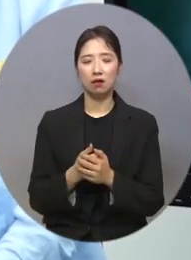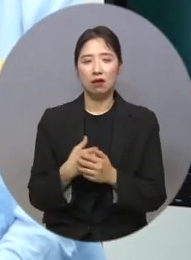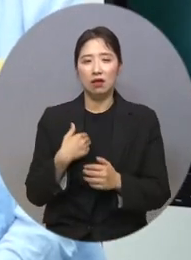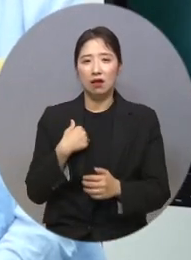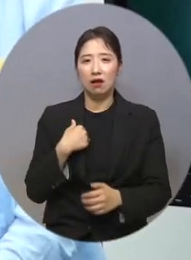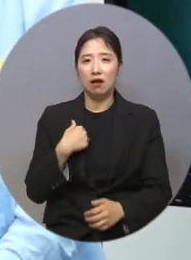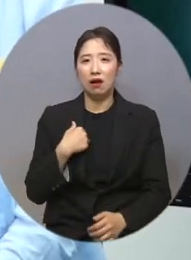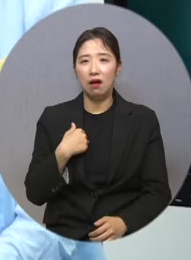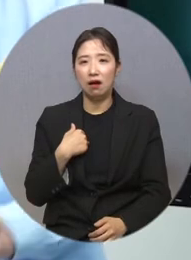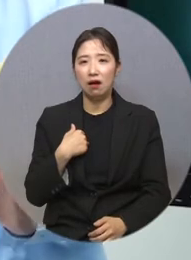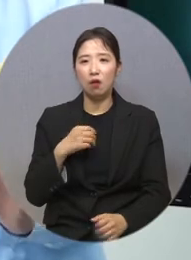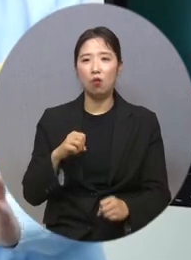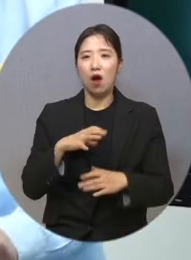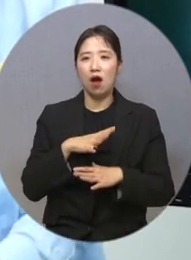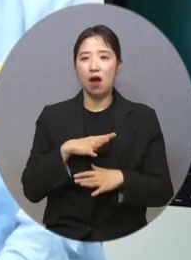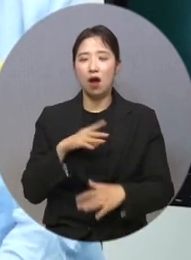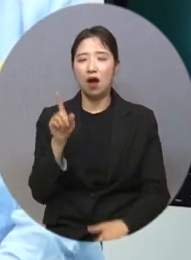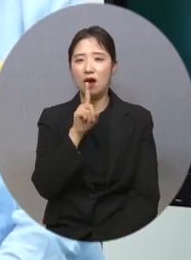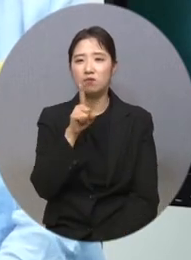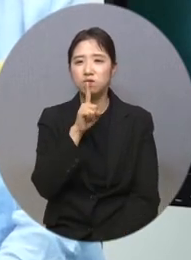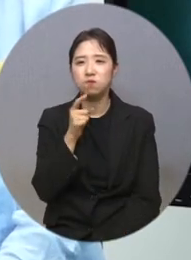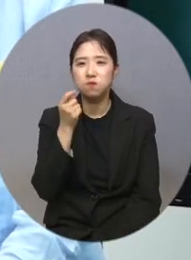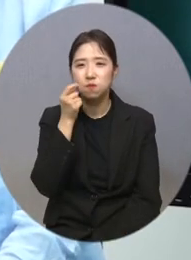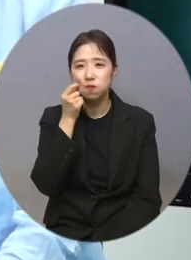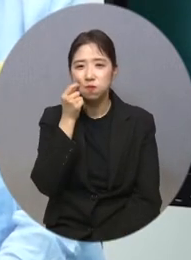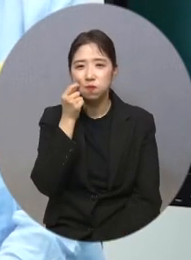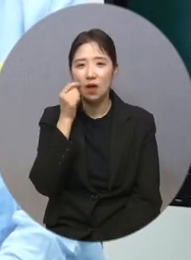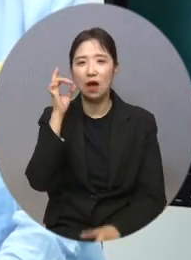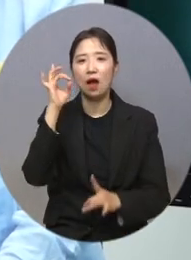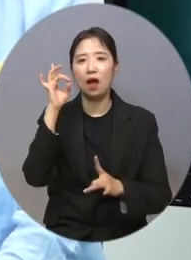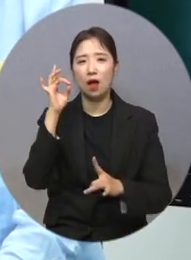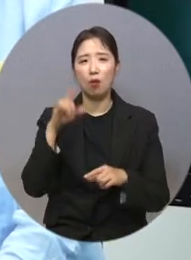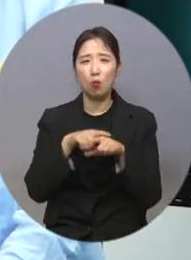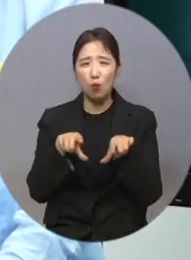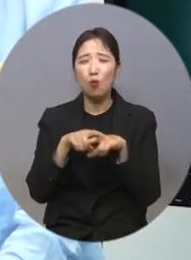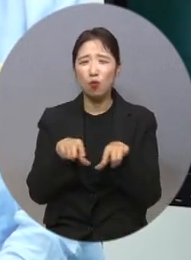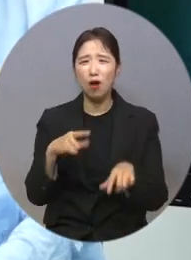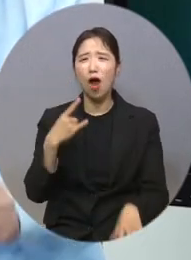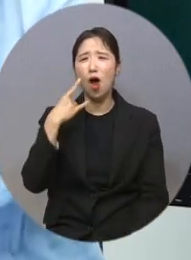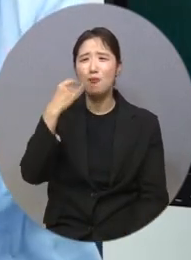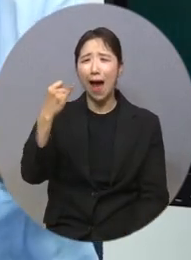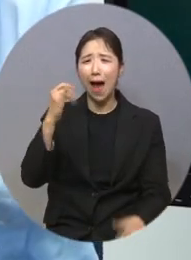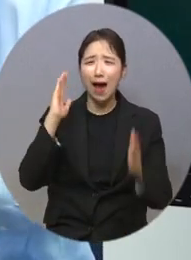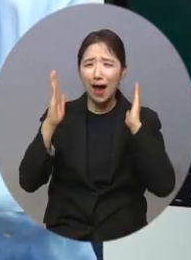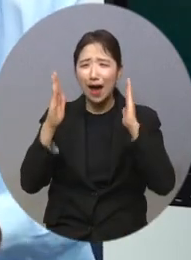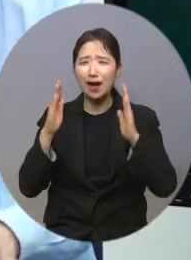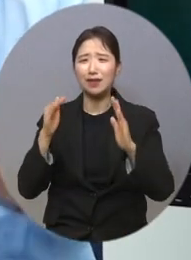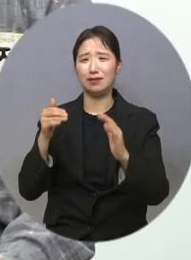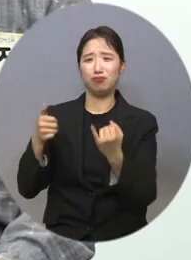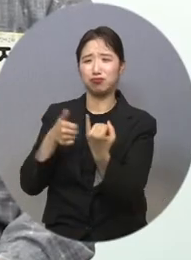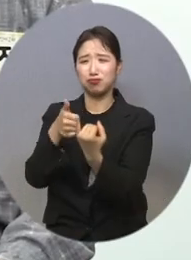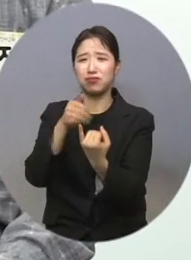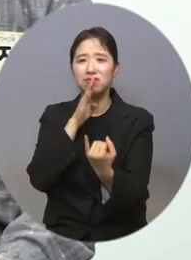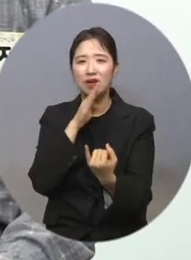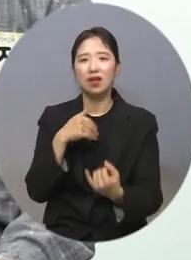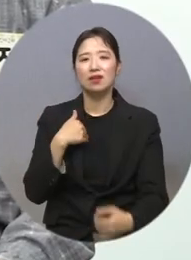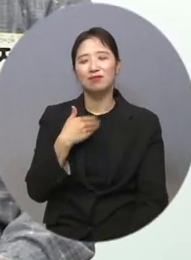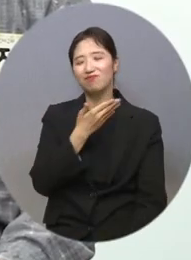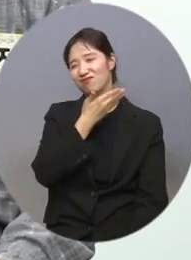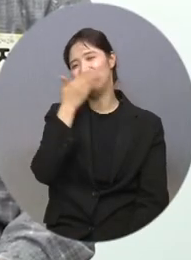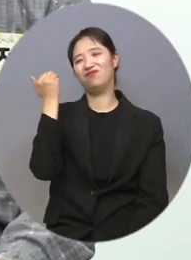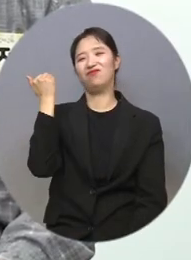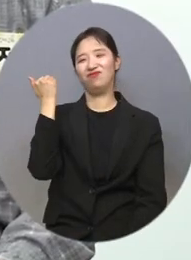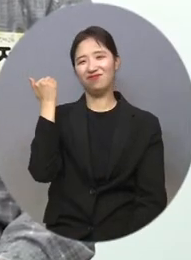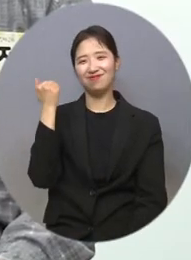되어가지고 아무 말도 못하고 있었는 거죠. 보통은 엄마면 엄마 하고 쫓아가야 되는데 모른 척하고 있는 거예요.